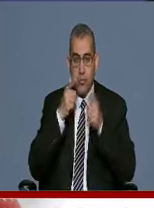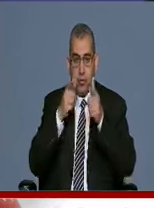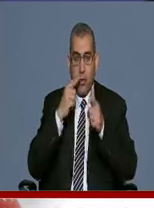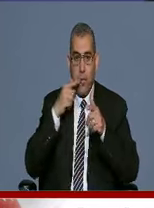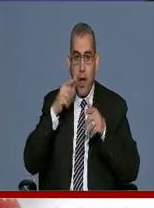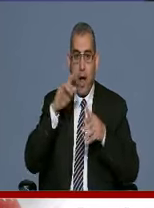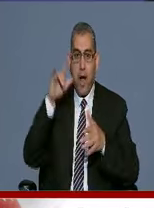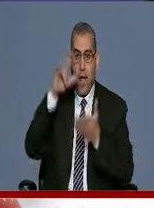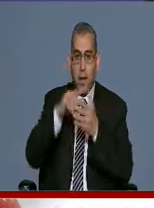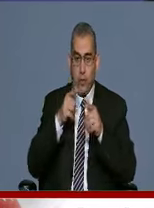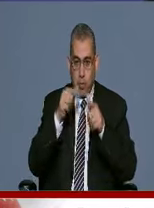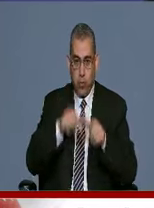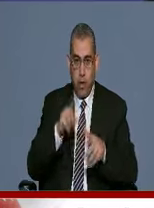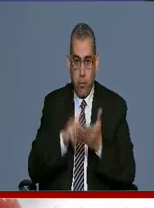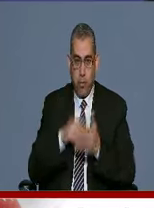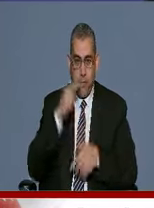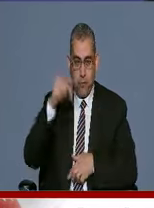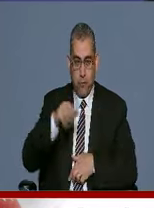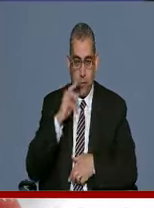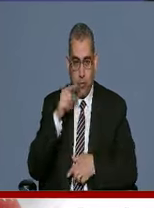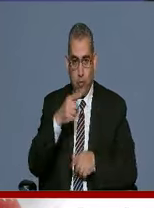القاهرة باعتباره